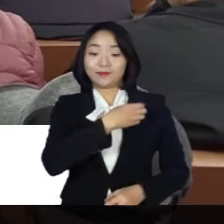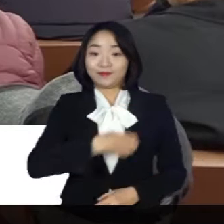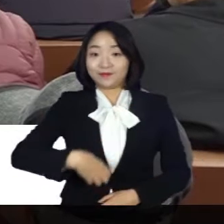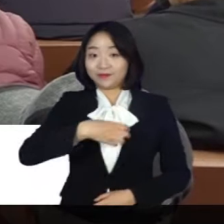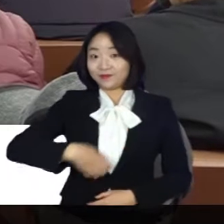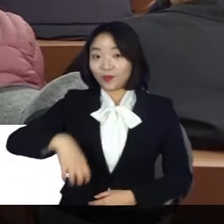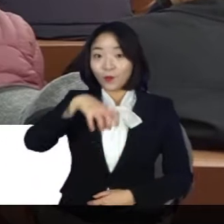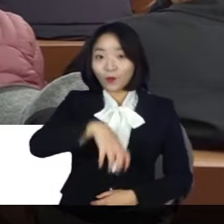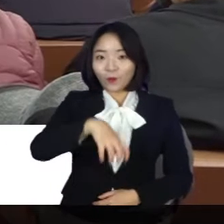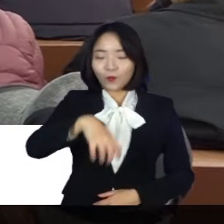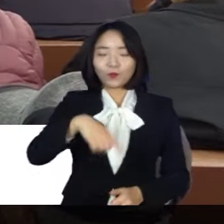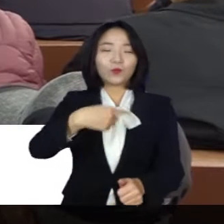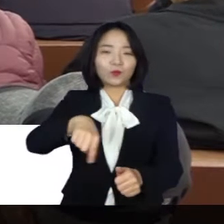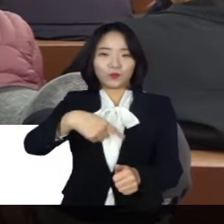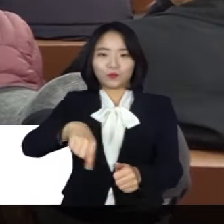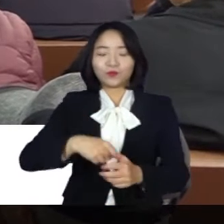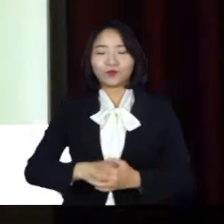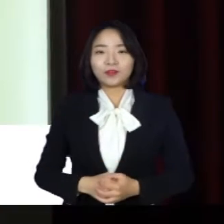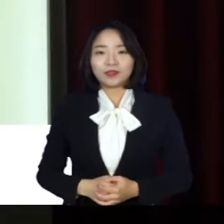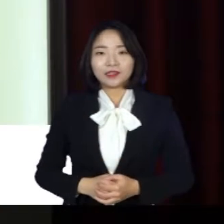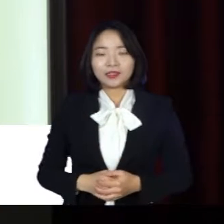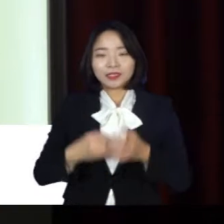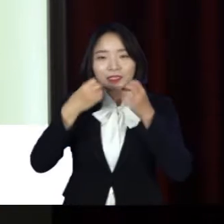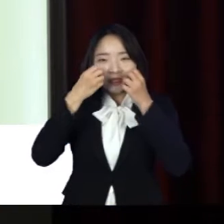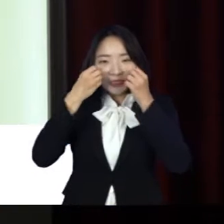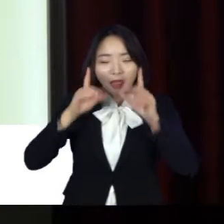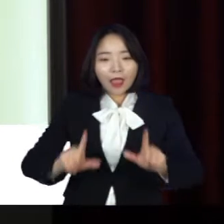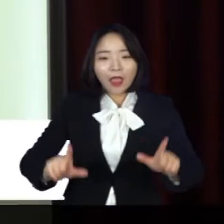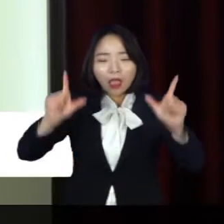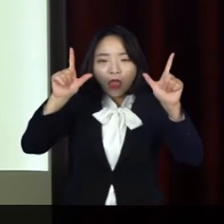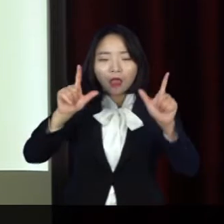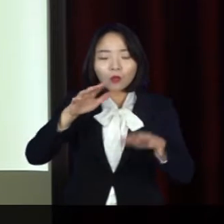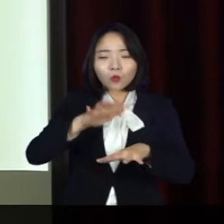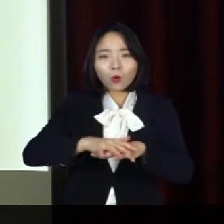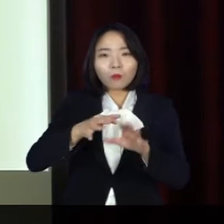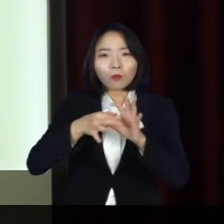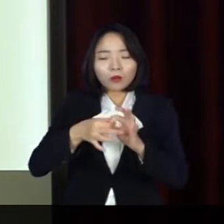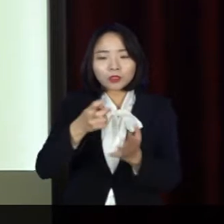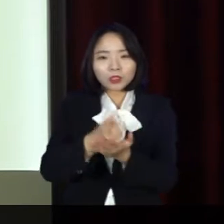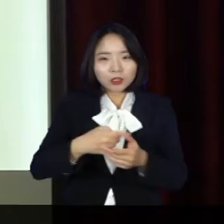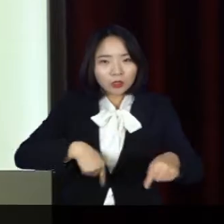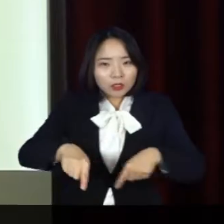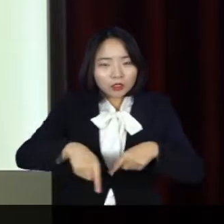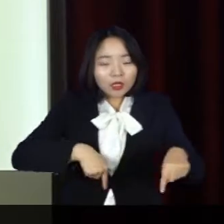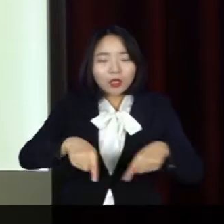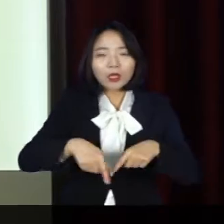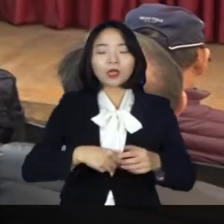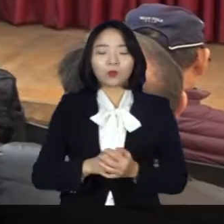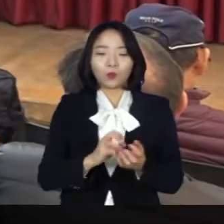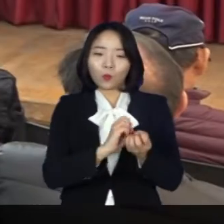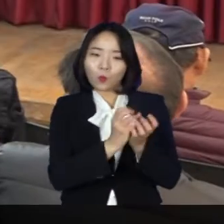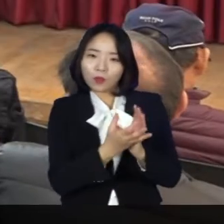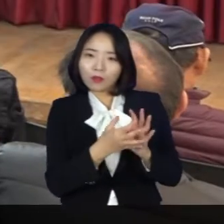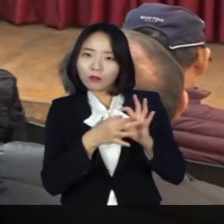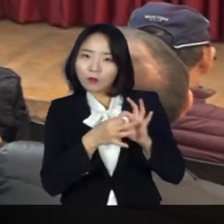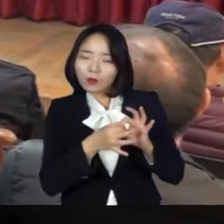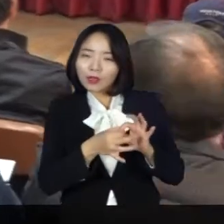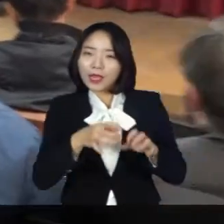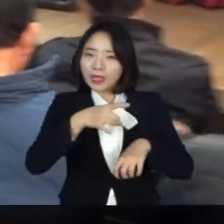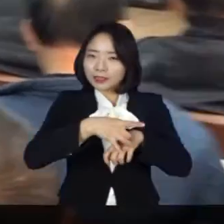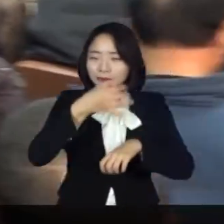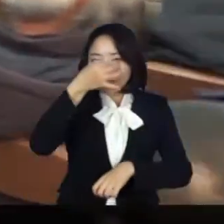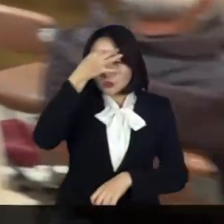가금면동 지정교육장에서 진행된 이번 교육은 새해에 달라지는 농업 정책과 주요 식량 작물인 벼와 원예 작물 고추에